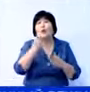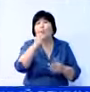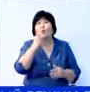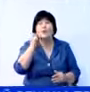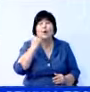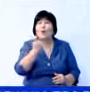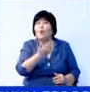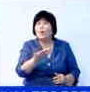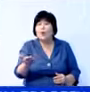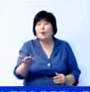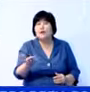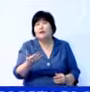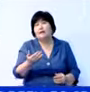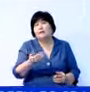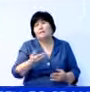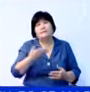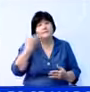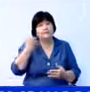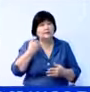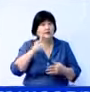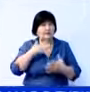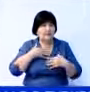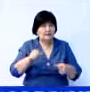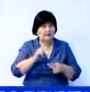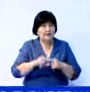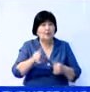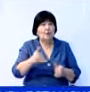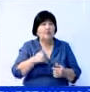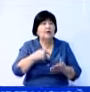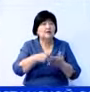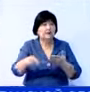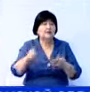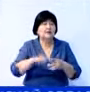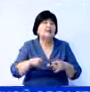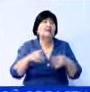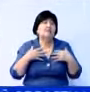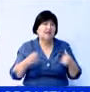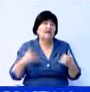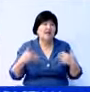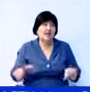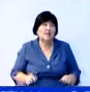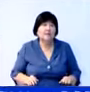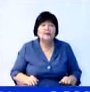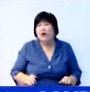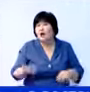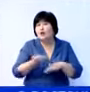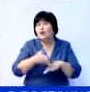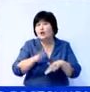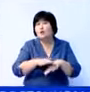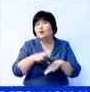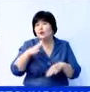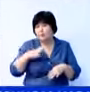у них переносится хорошо, и они у нас выписываются с выздоровлением. Тяжело